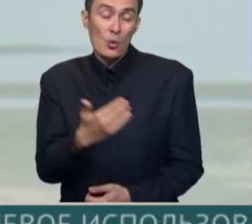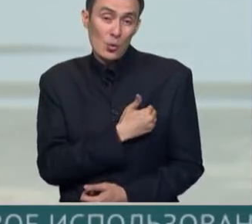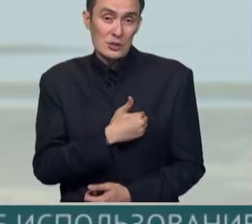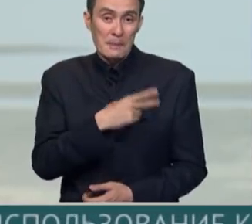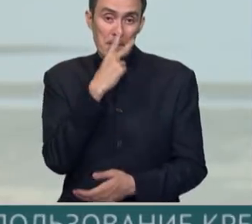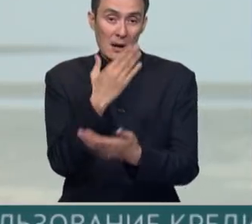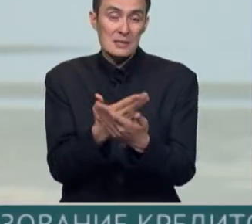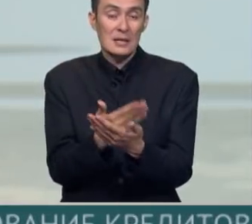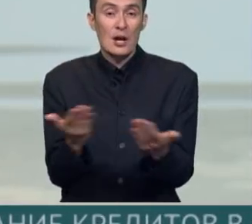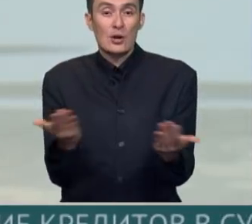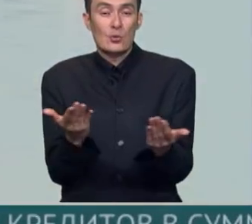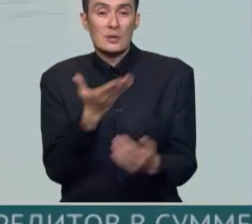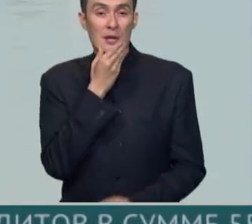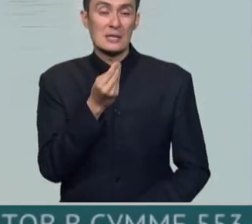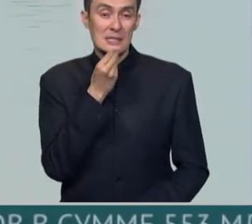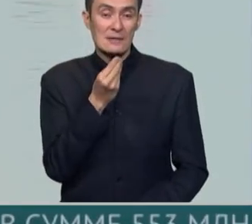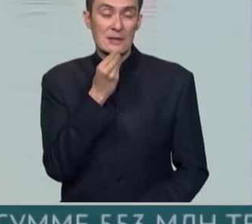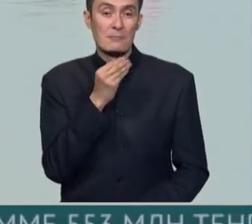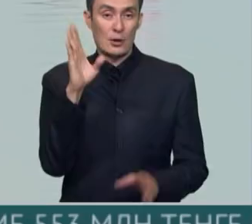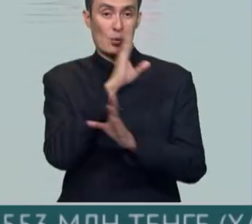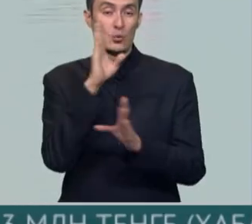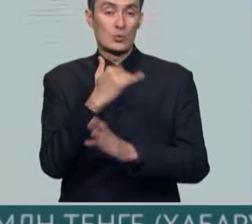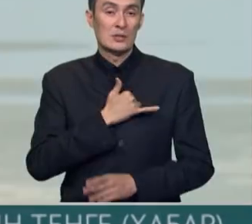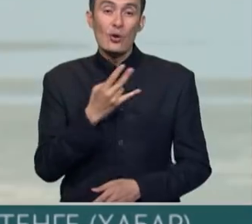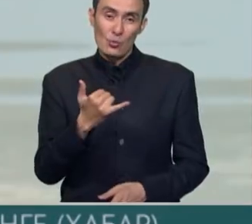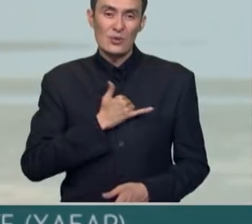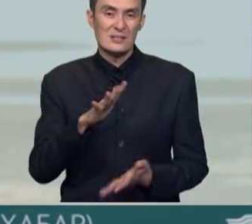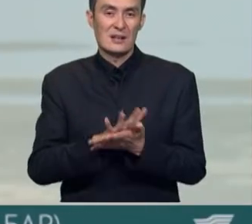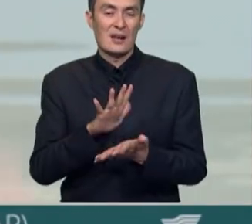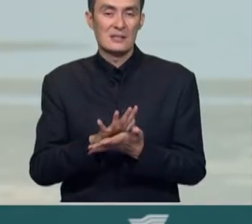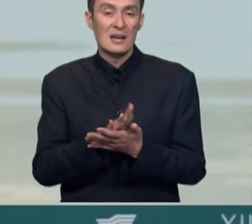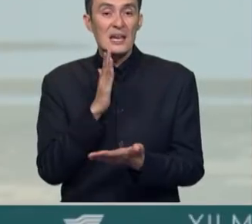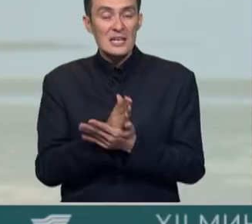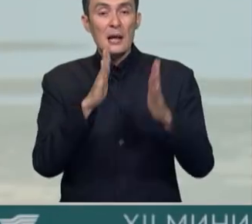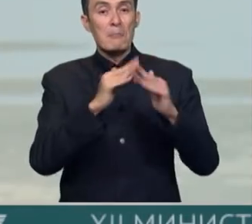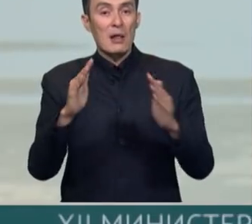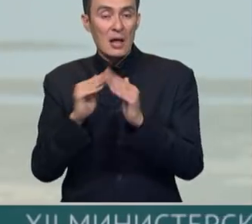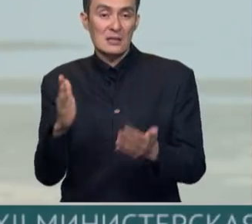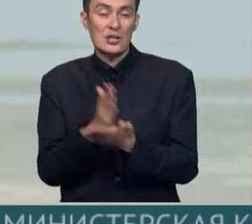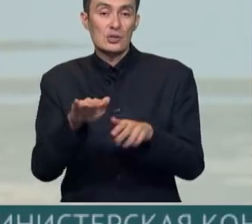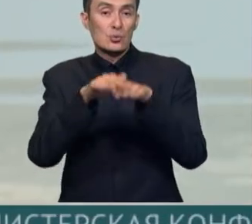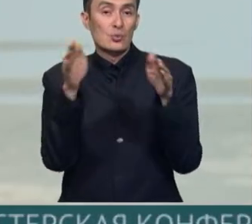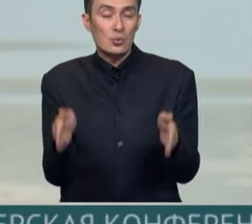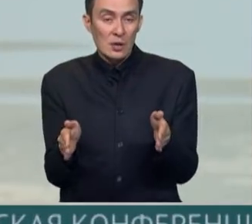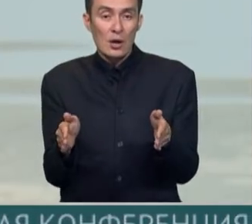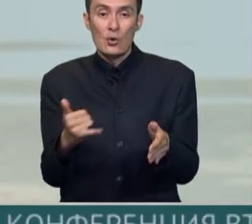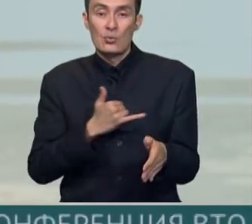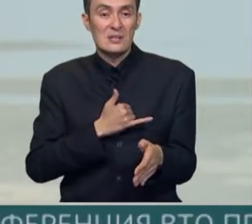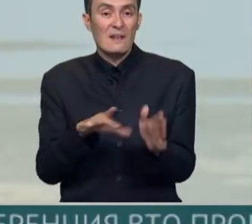хочется показать какую-то жемчужину Казахстана, но грязноват. Здесь есть палатки, здесь юрты, особо